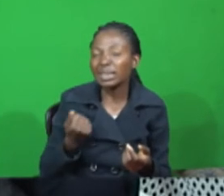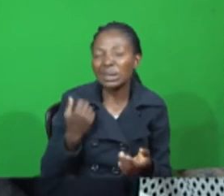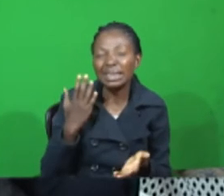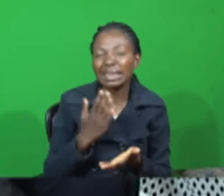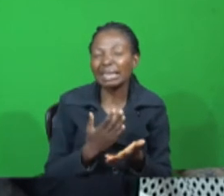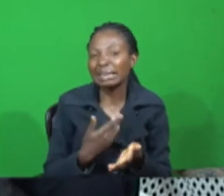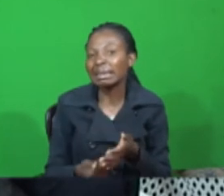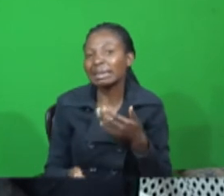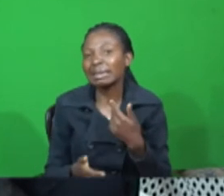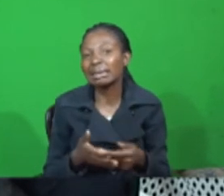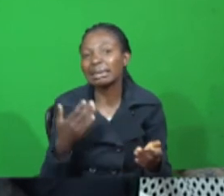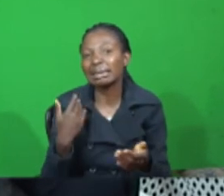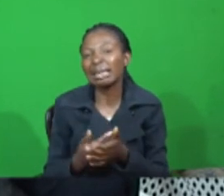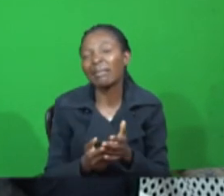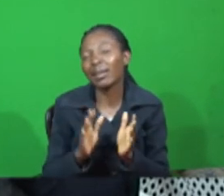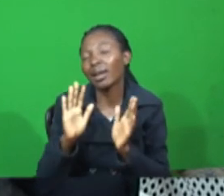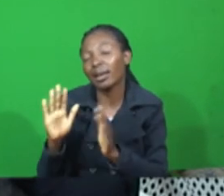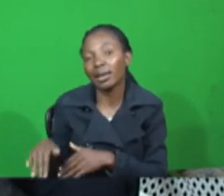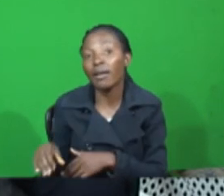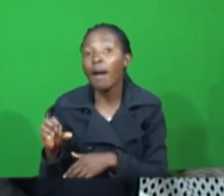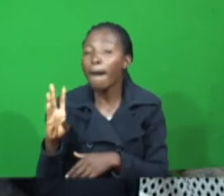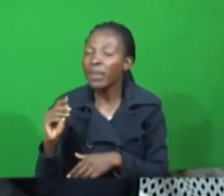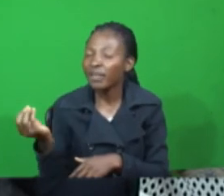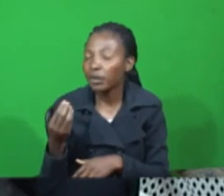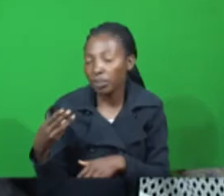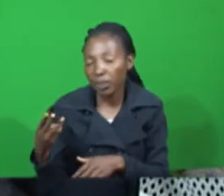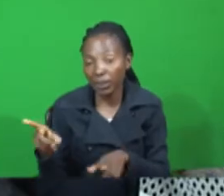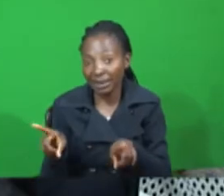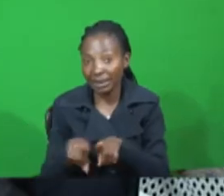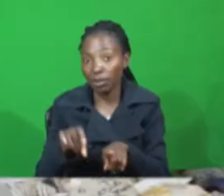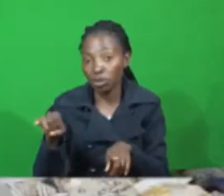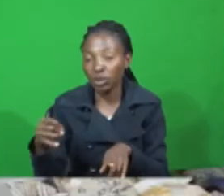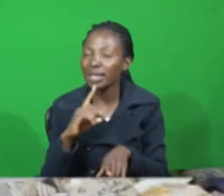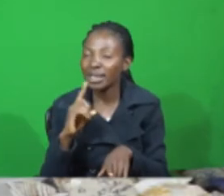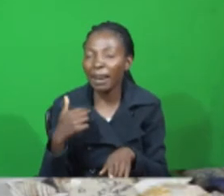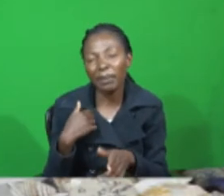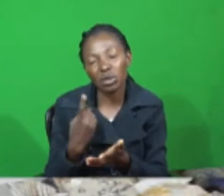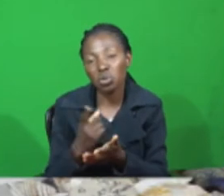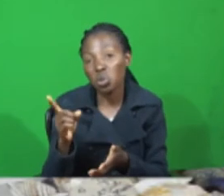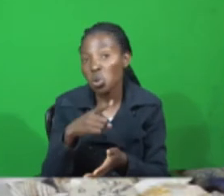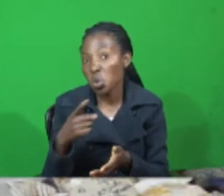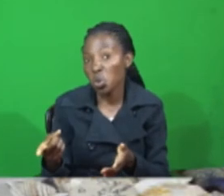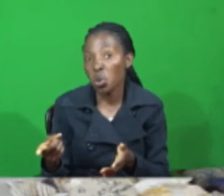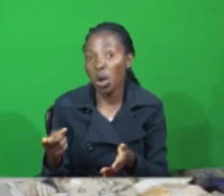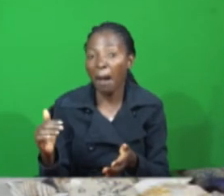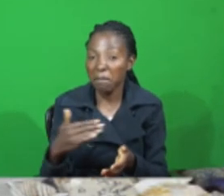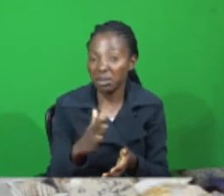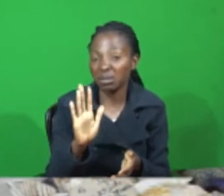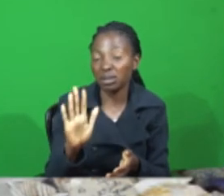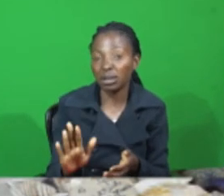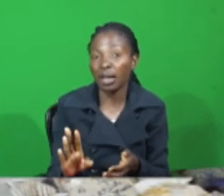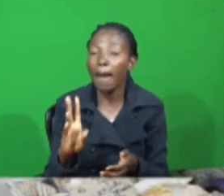mahari. Hmm. Atina vanu manjeva anuzo itasajudo. Kono watu no. Ndakataza ndakaita upombo. Beta ndichi